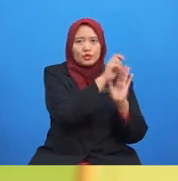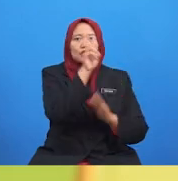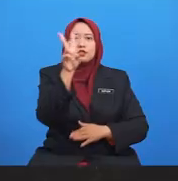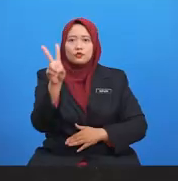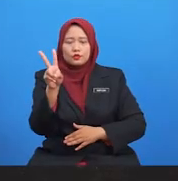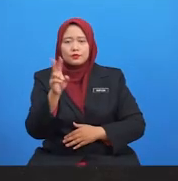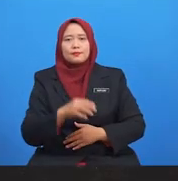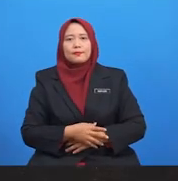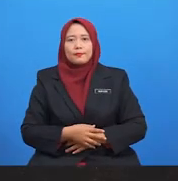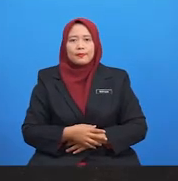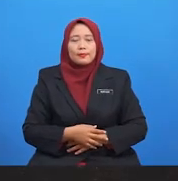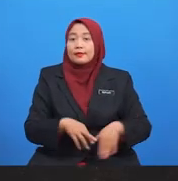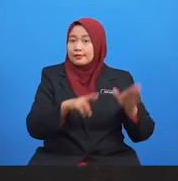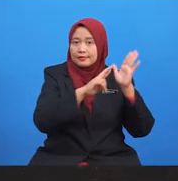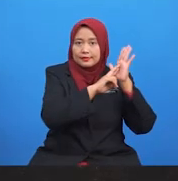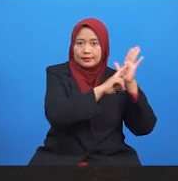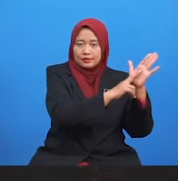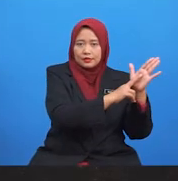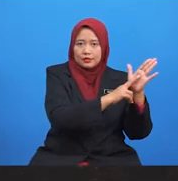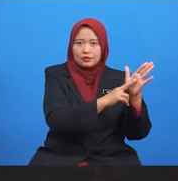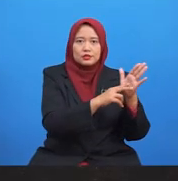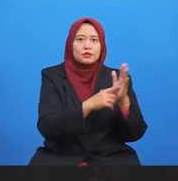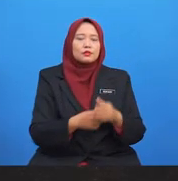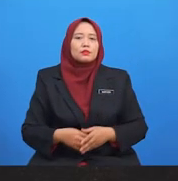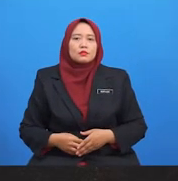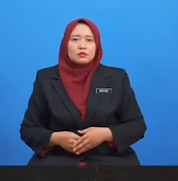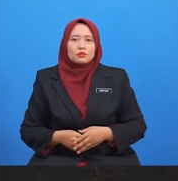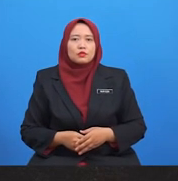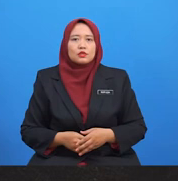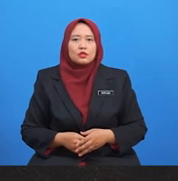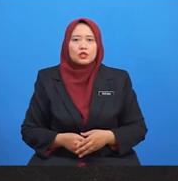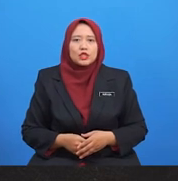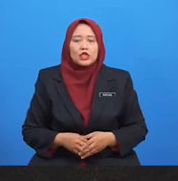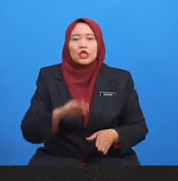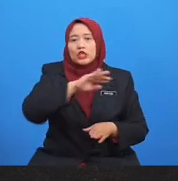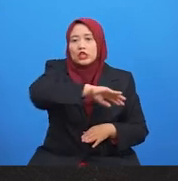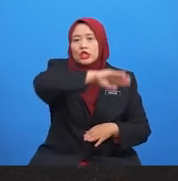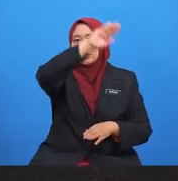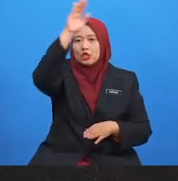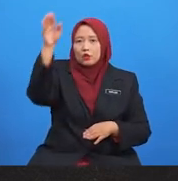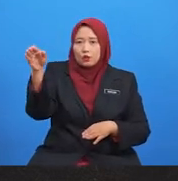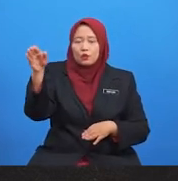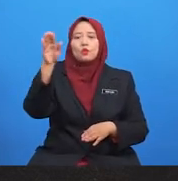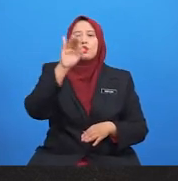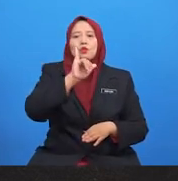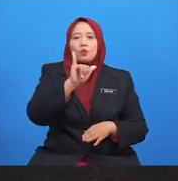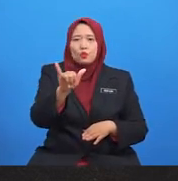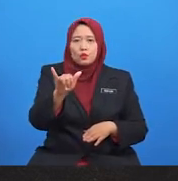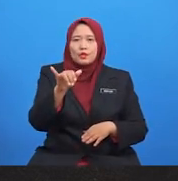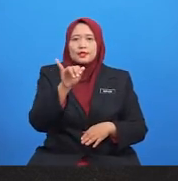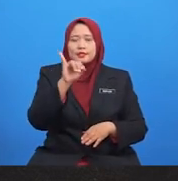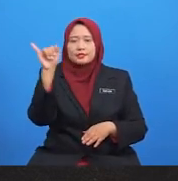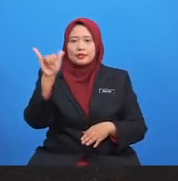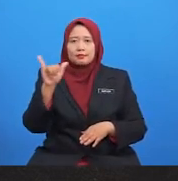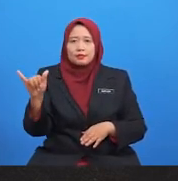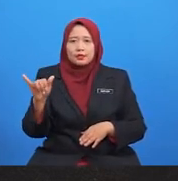kedua. Rajah berikut menunjukkan lengkung Y sama dengan X kuasa